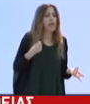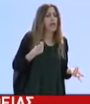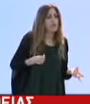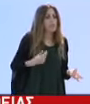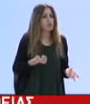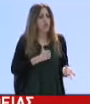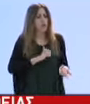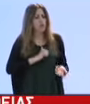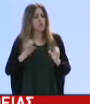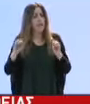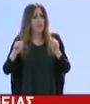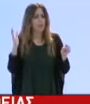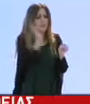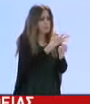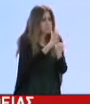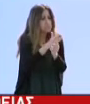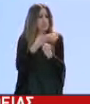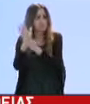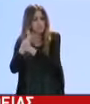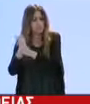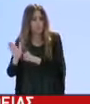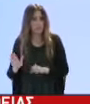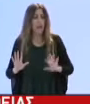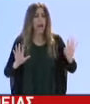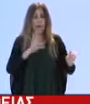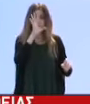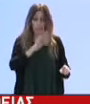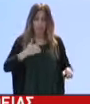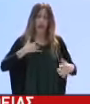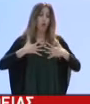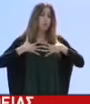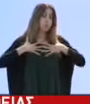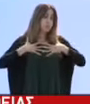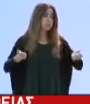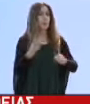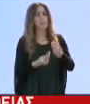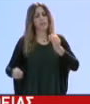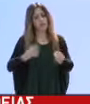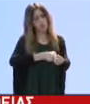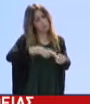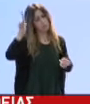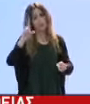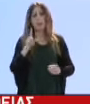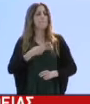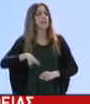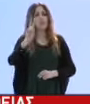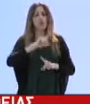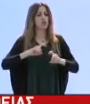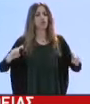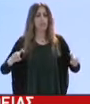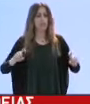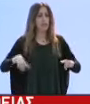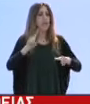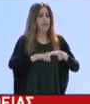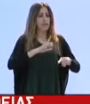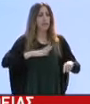εκπαίδευση. Αλλά αυτό που με θυμώνει περισσότερο, αυτό που με κάνει να αγανακτώ περισσότερο, είναι ότι ο ελληνικός